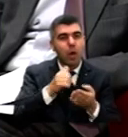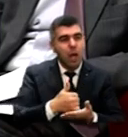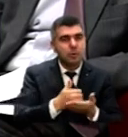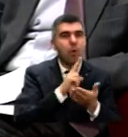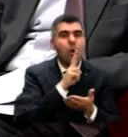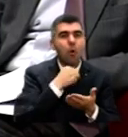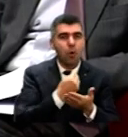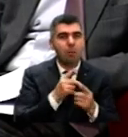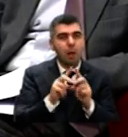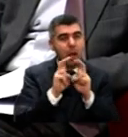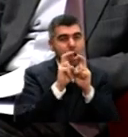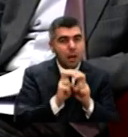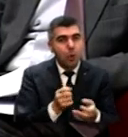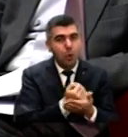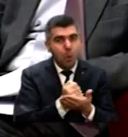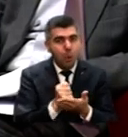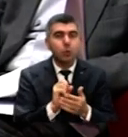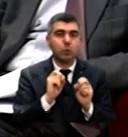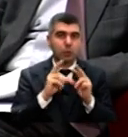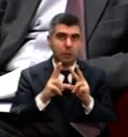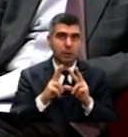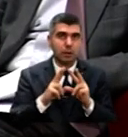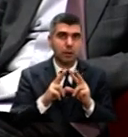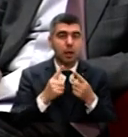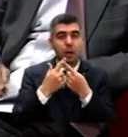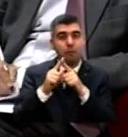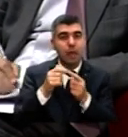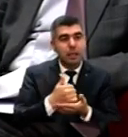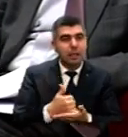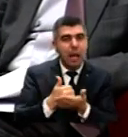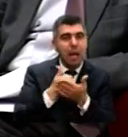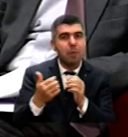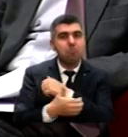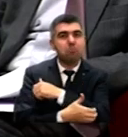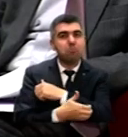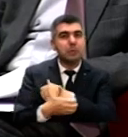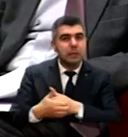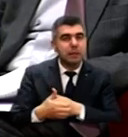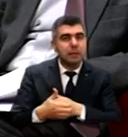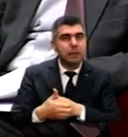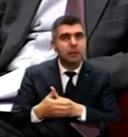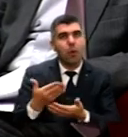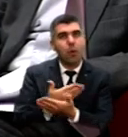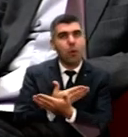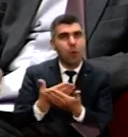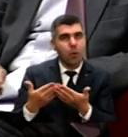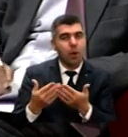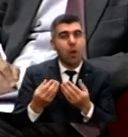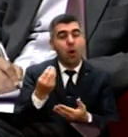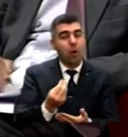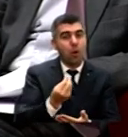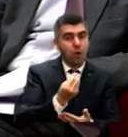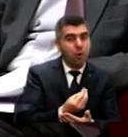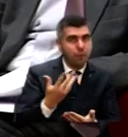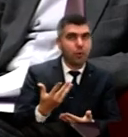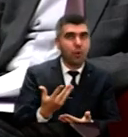حنا خدامين فيه ومني يجي السجل باش فعلا ندعموا هذه الفئات. والحمايه الاجتماعيه ماشي غير للشيوخ، حتى الاطفال